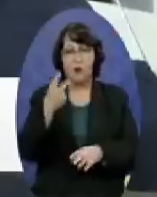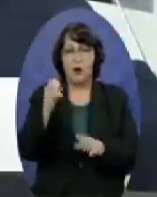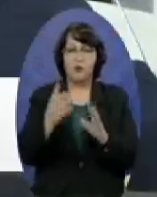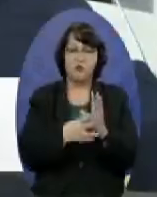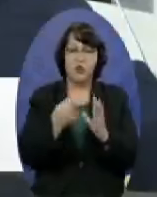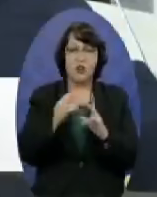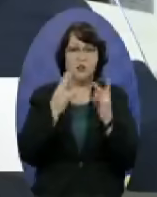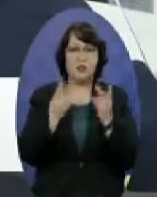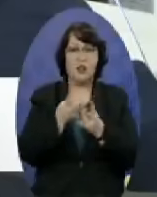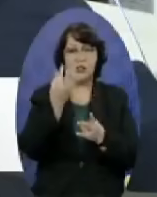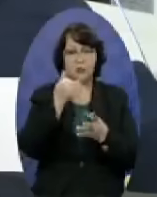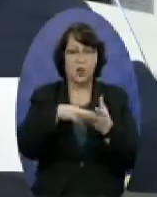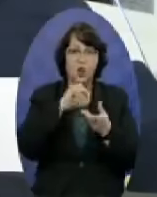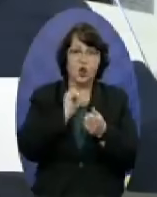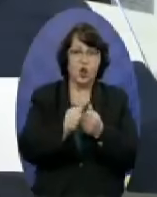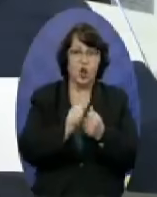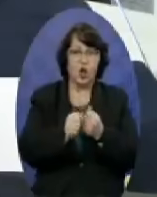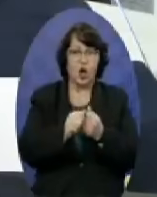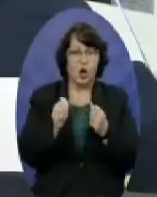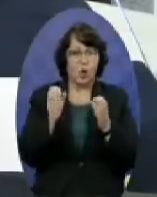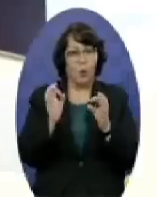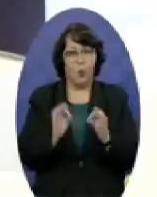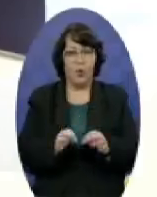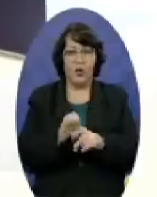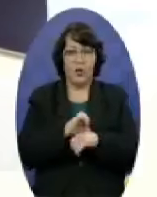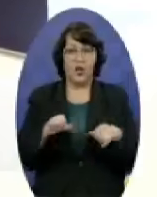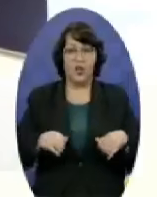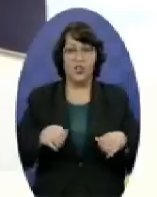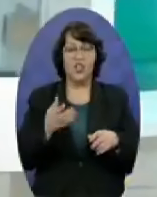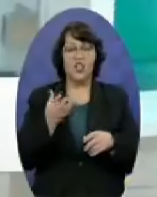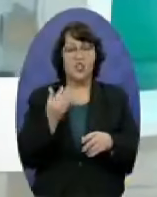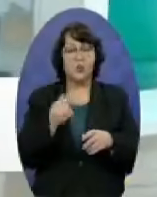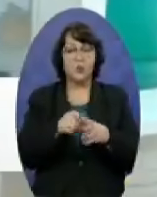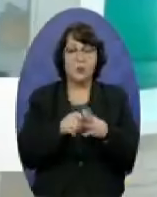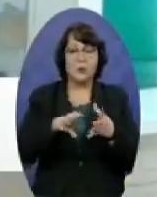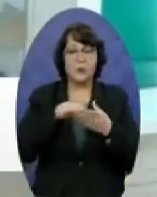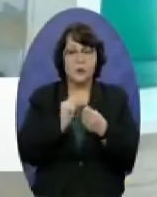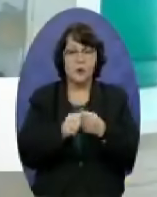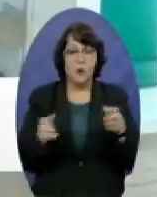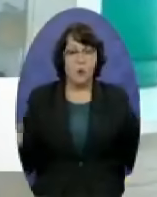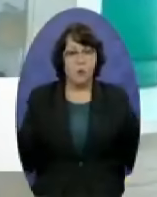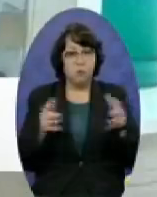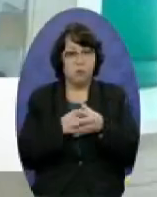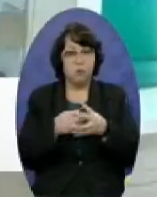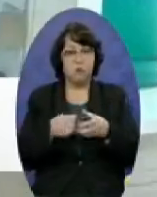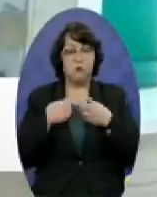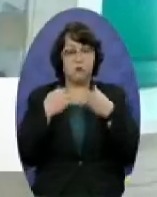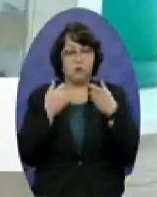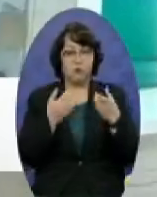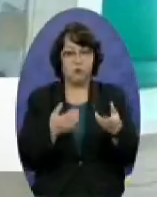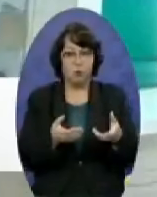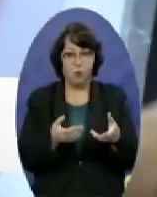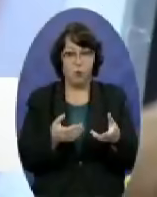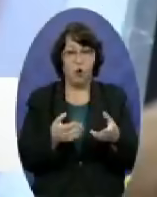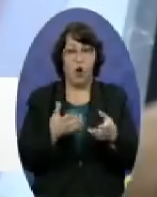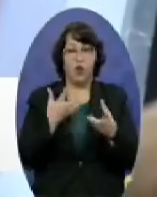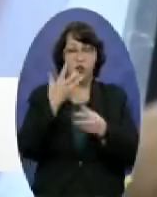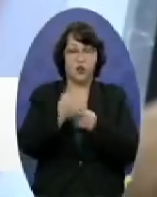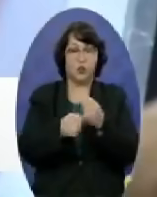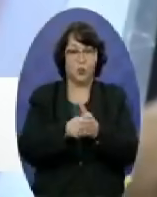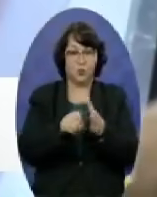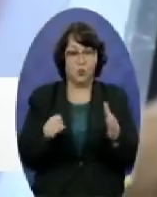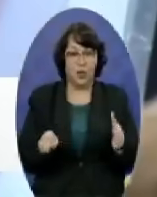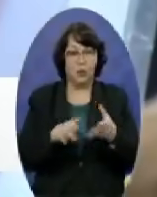сар жилээр нөхөж төлхөө өөрсдөө шийднэ. За гол нь нөхөн төлөх шимтгэлийг нэг дор төлөх хуулийн зохицуулалт учраас олон жилийн тасалдсан